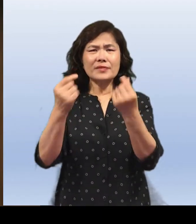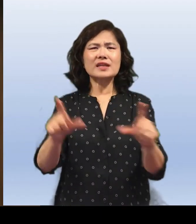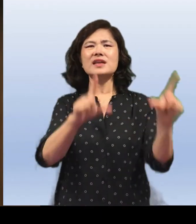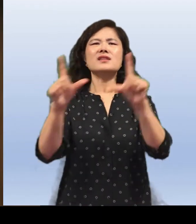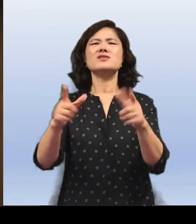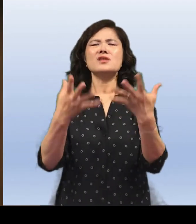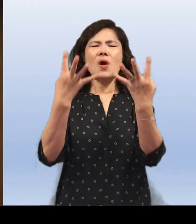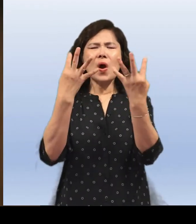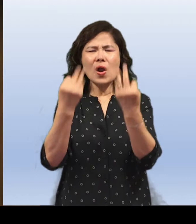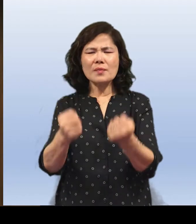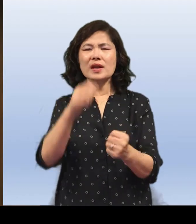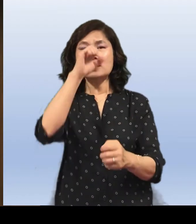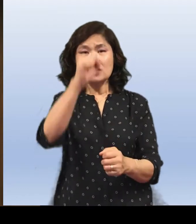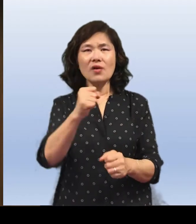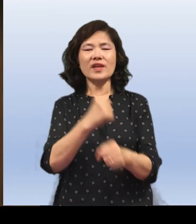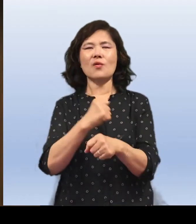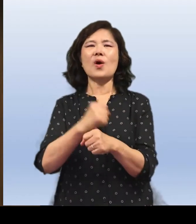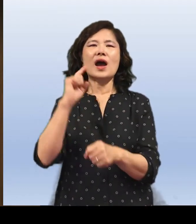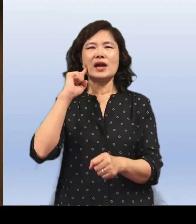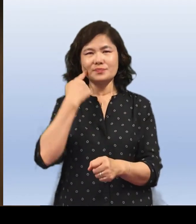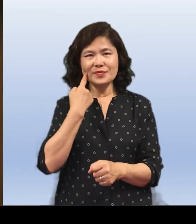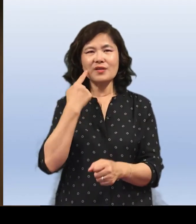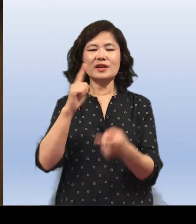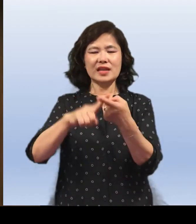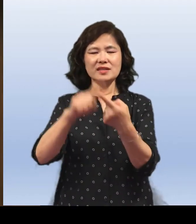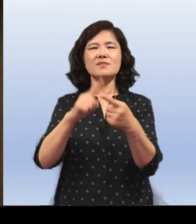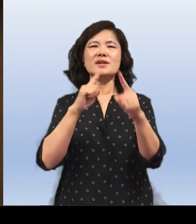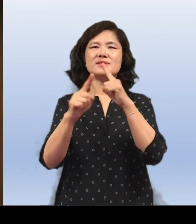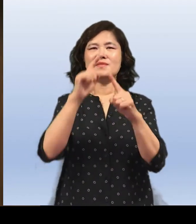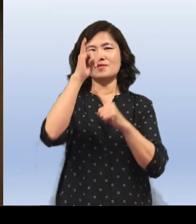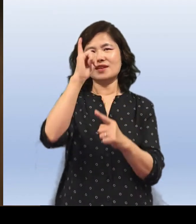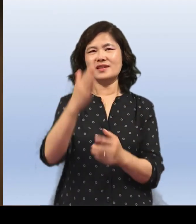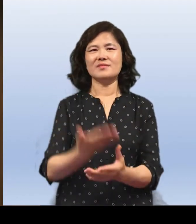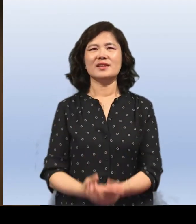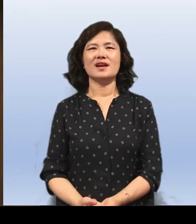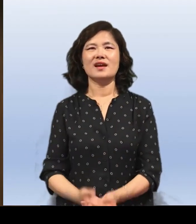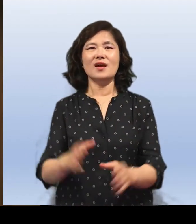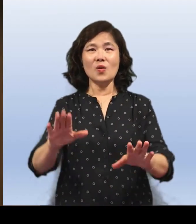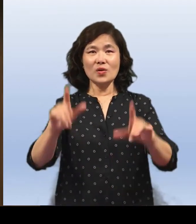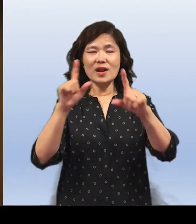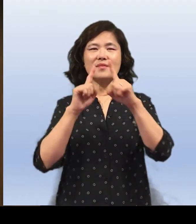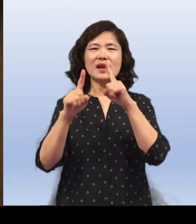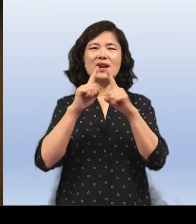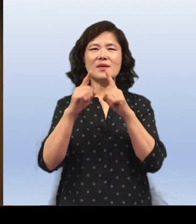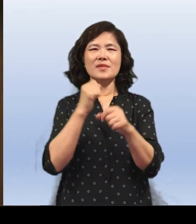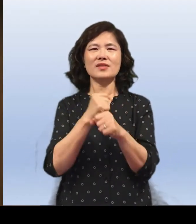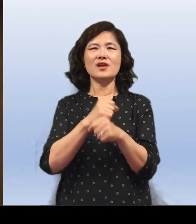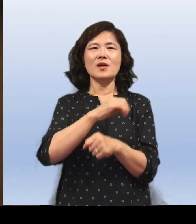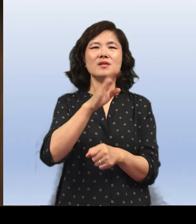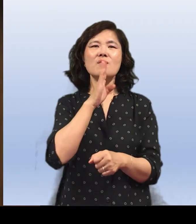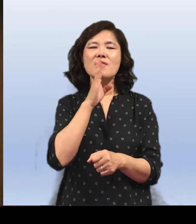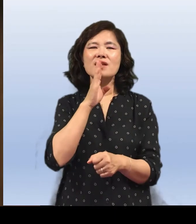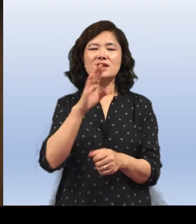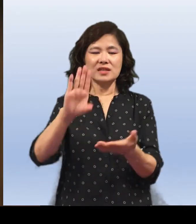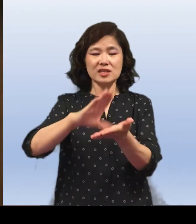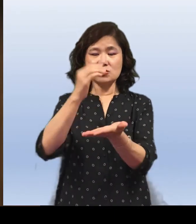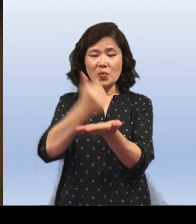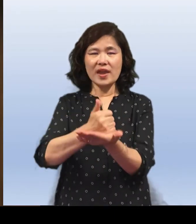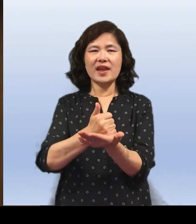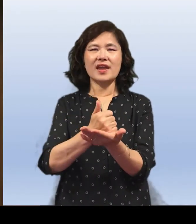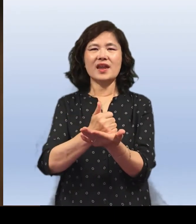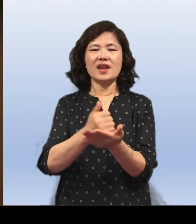것이 얼마나 선하고 아름다운가를 말씀하고 있는 것입니다. 오늘날로 얘기한다면 바로